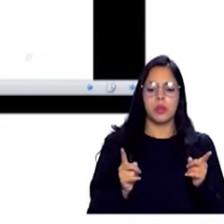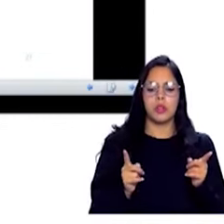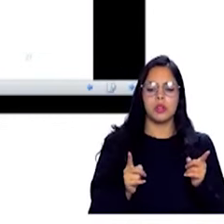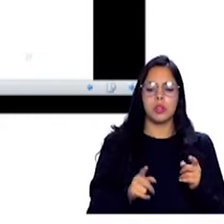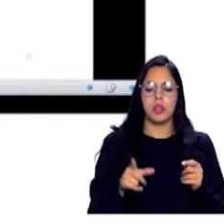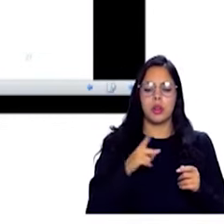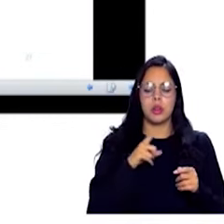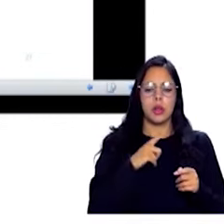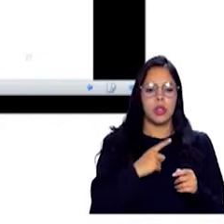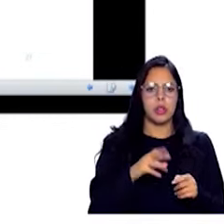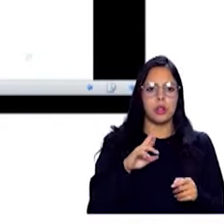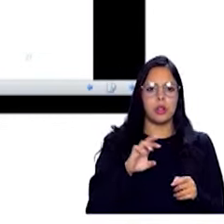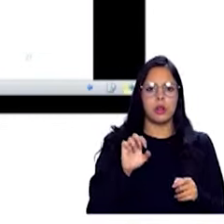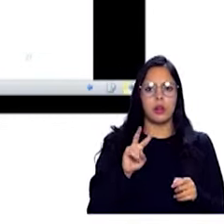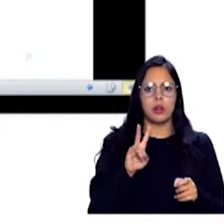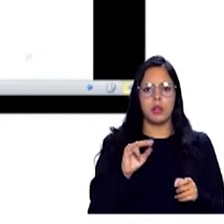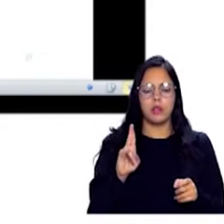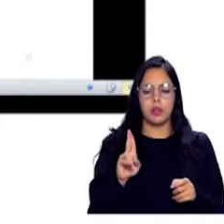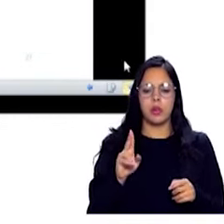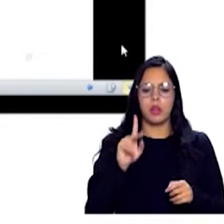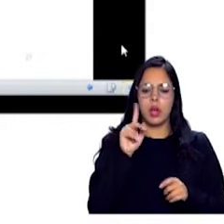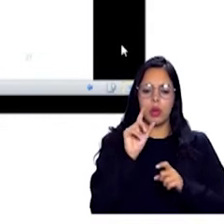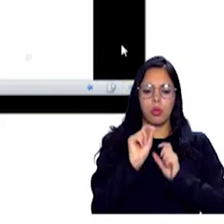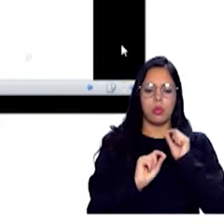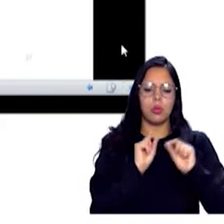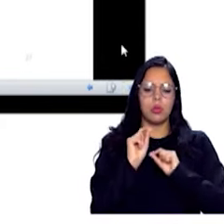pu porsi in Una